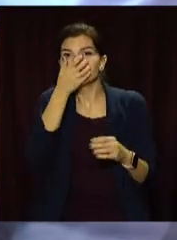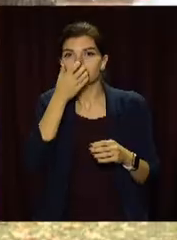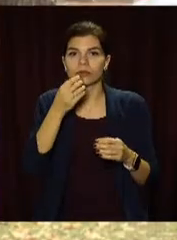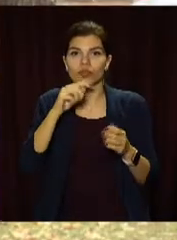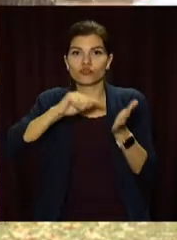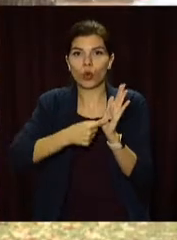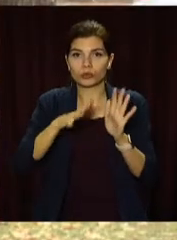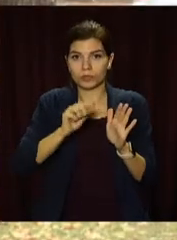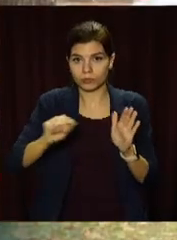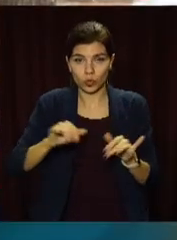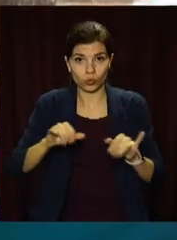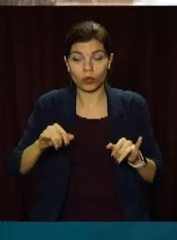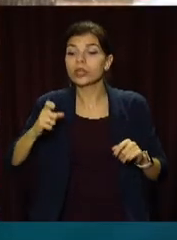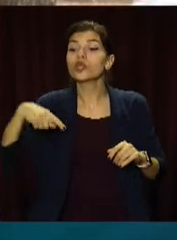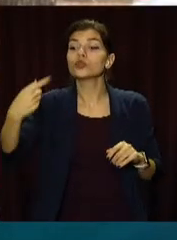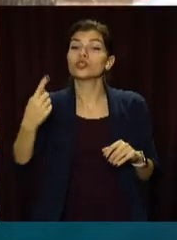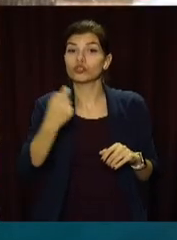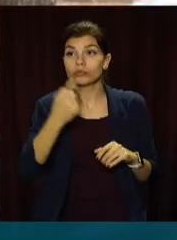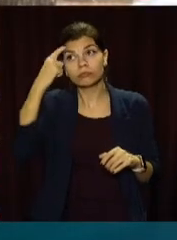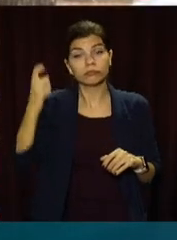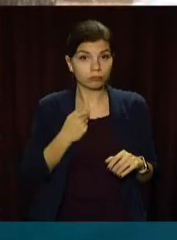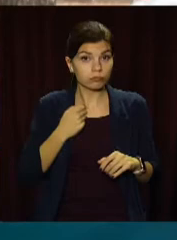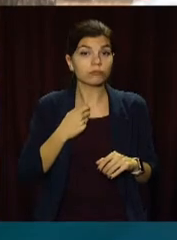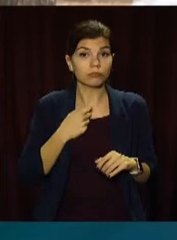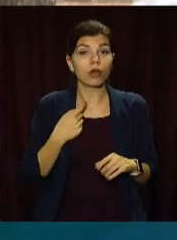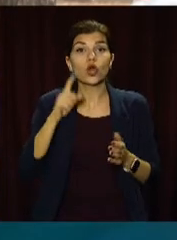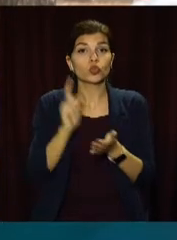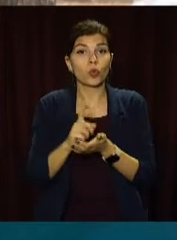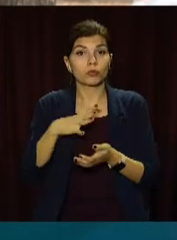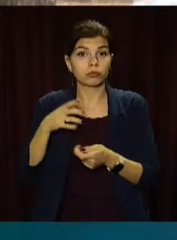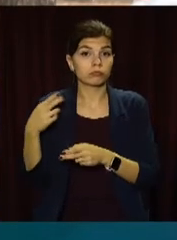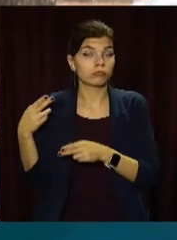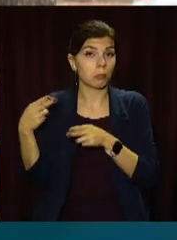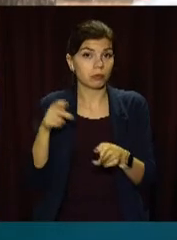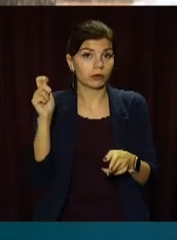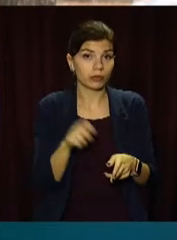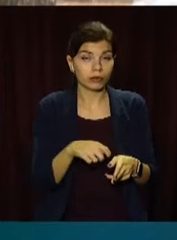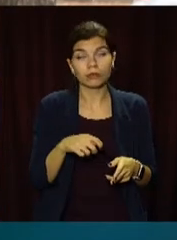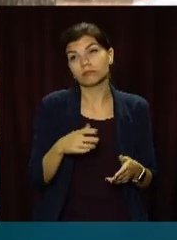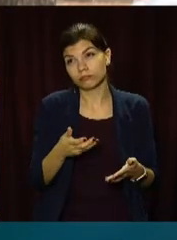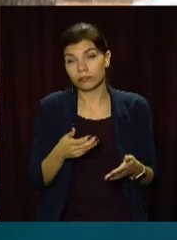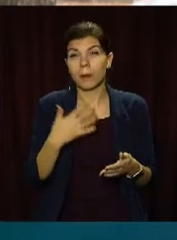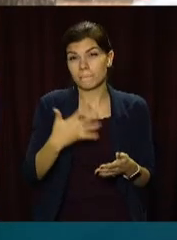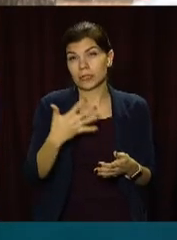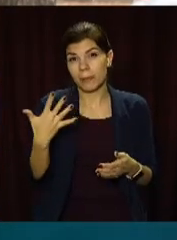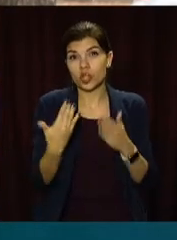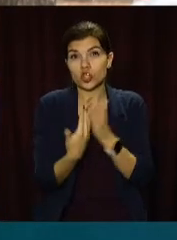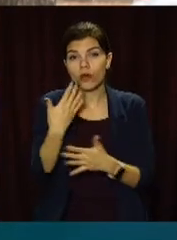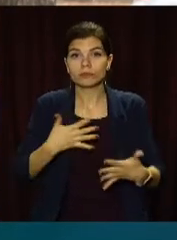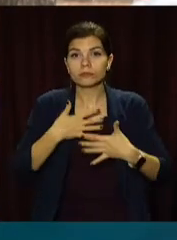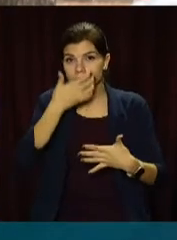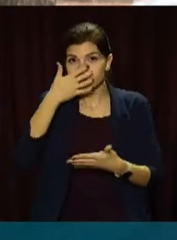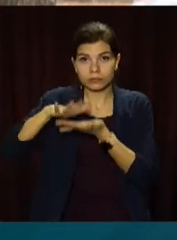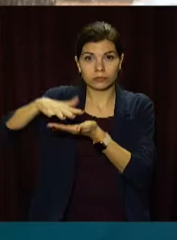медзакладі. На наступному тижні, як мені повідомили, має приїхати, якщо не помиляюся, 55 нових